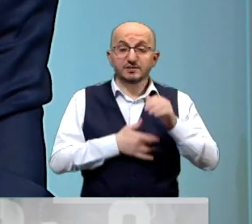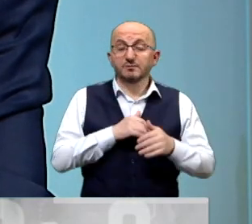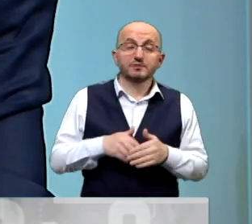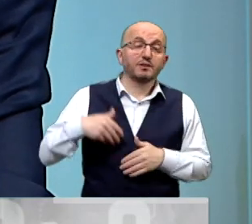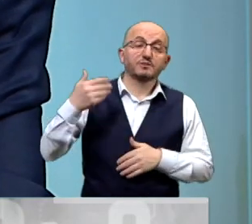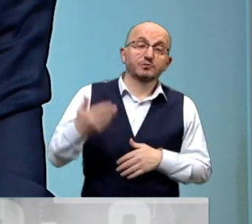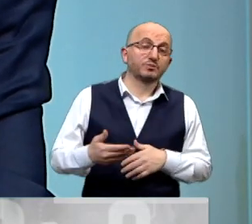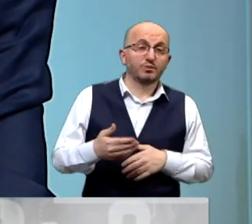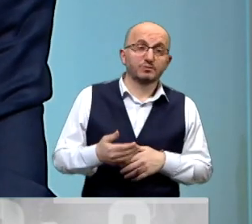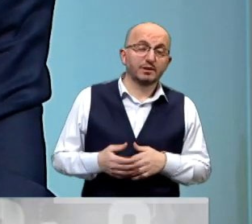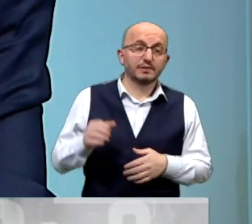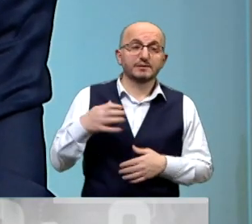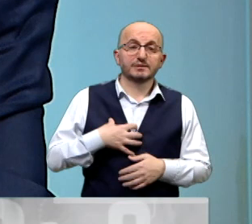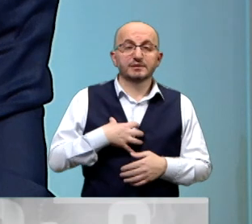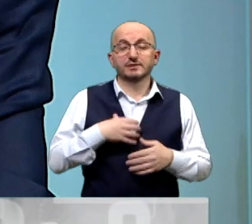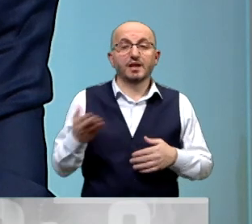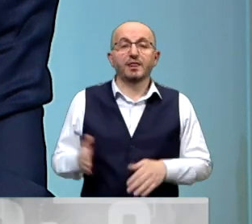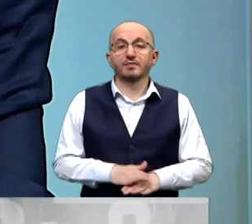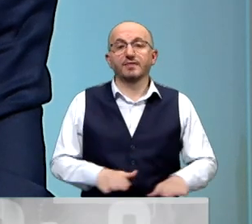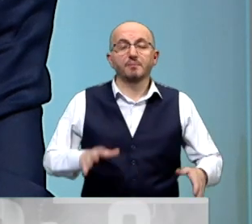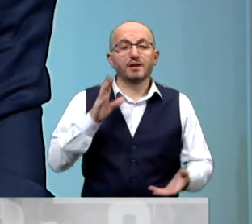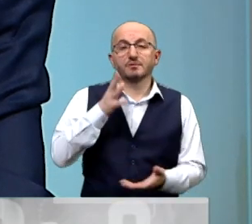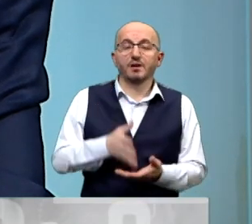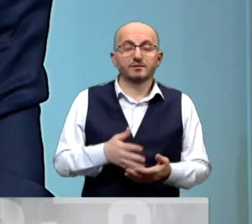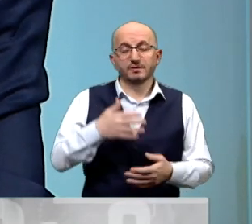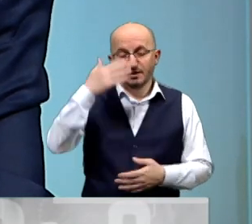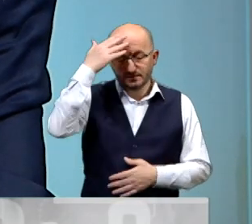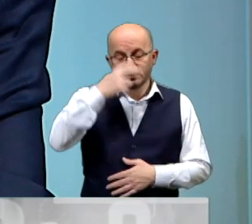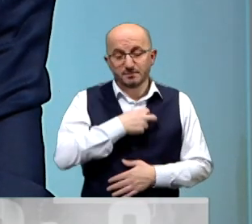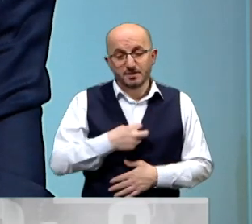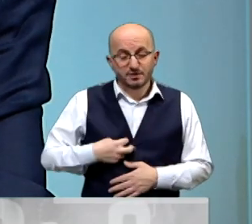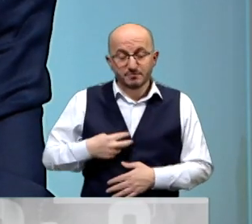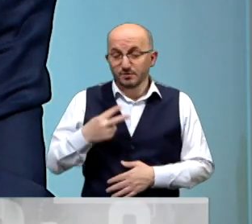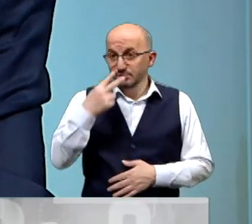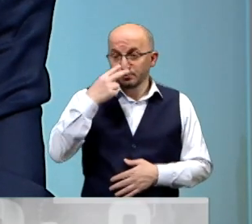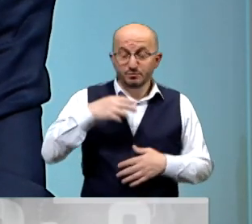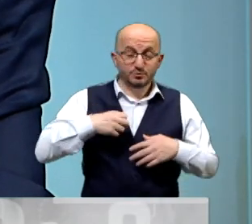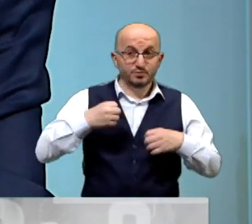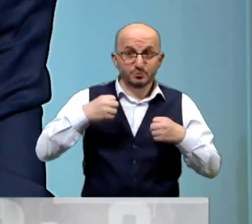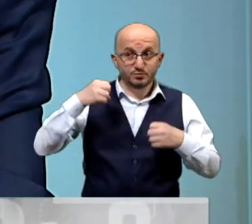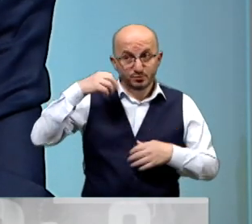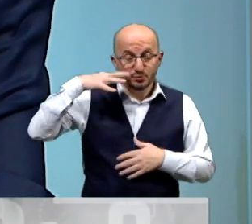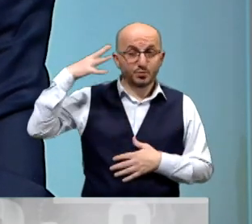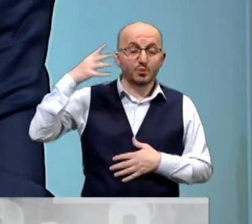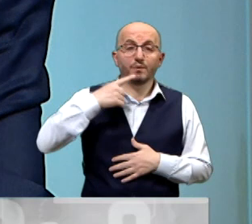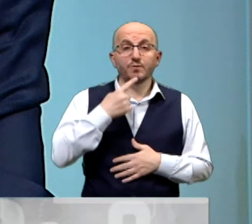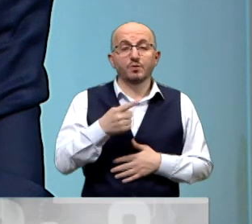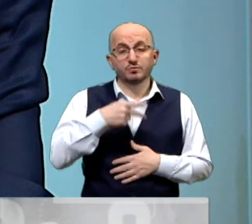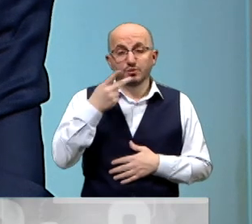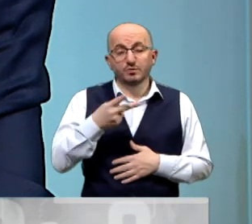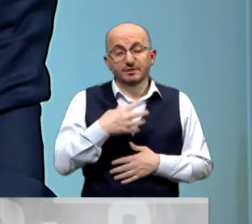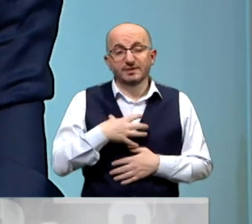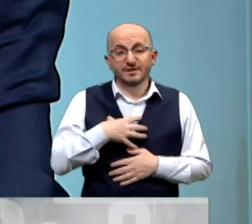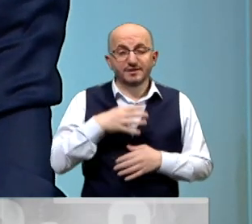sonra dinin en temel ibadeti Hz Peygamber gözümün nuru diyor ve sözlerinde de Namaz